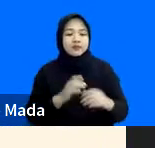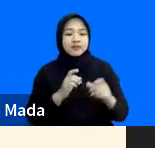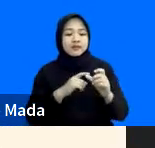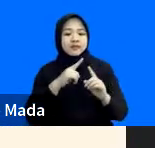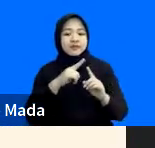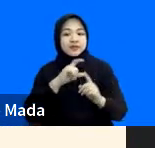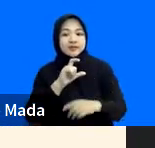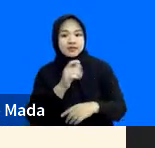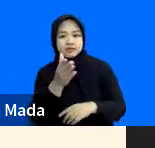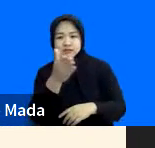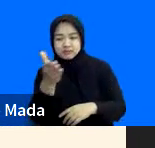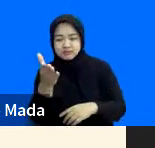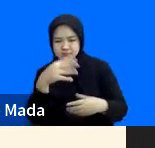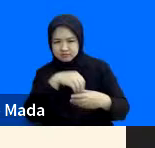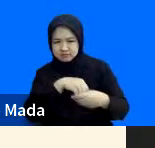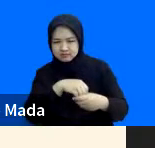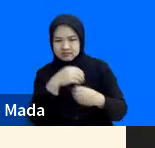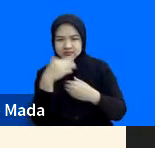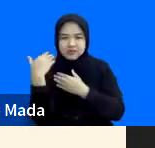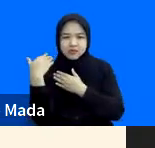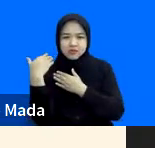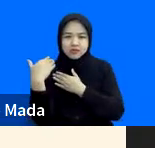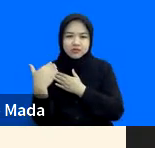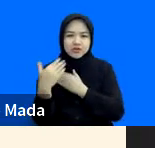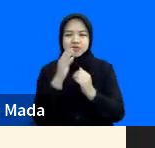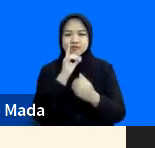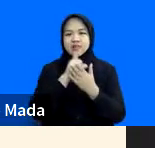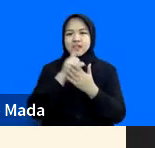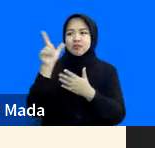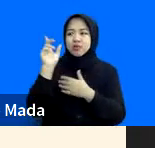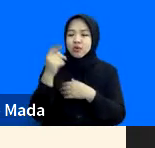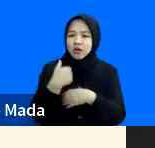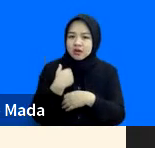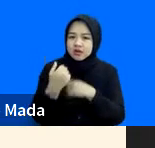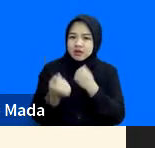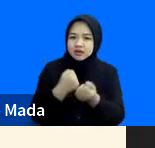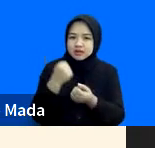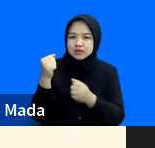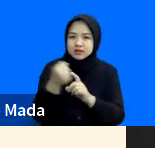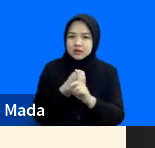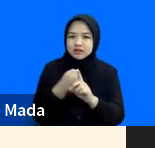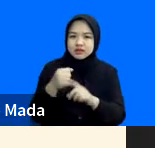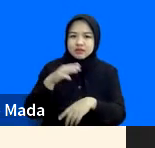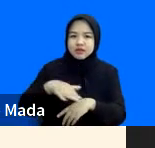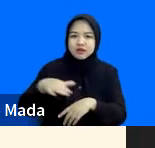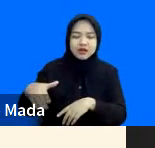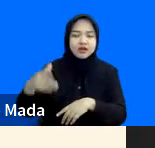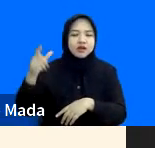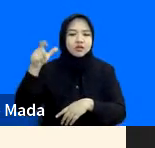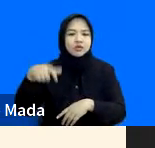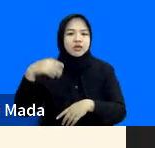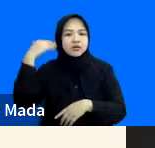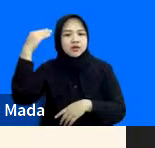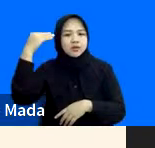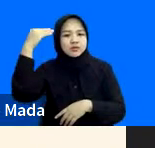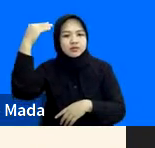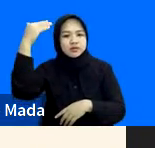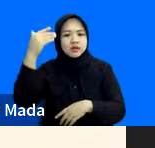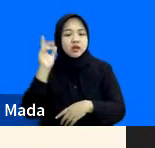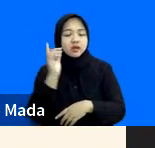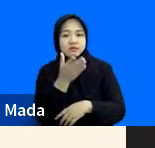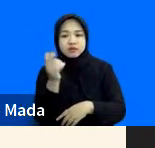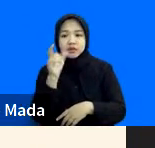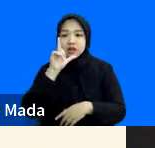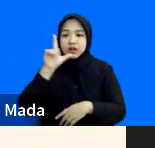Children, Anda memiliki peran dan tanggung jawab untuk melaporkan setiap dugaan aksi kekerasan terhadap anak-anak atau orang dewasa. Anda dapat melapor